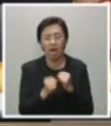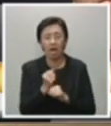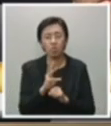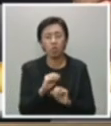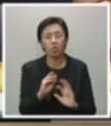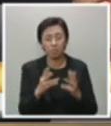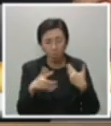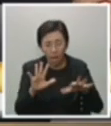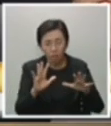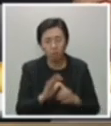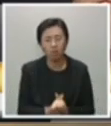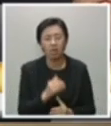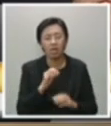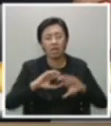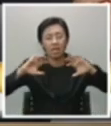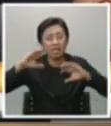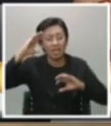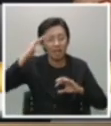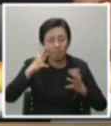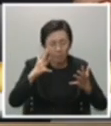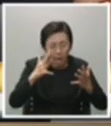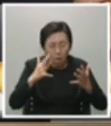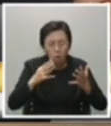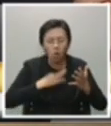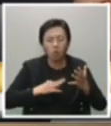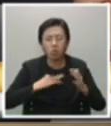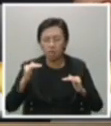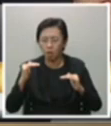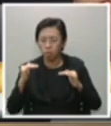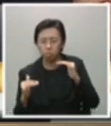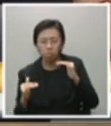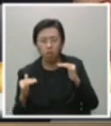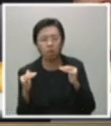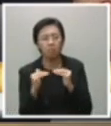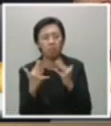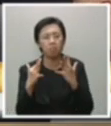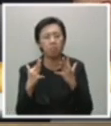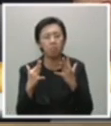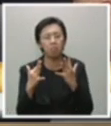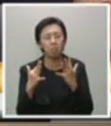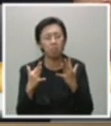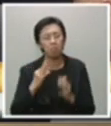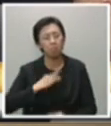แล้วอย่างนี้เรียกว่าสองมาตรฐานหรือเปล่าครับท่านประธาน